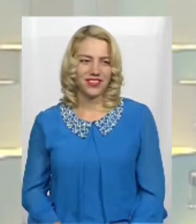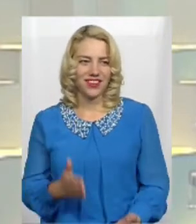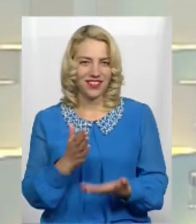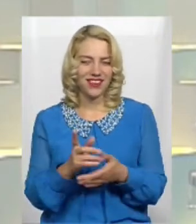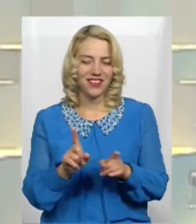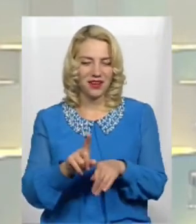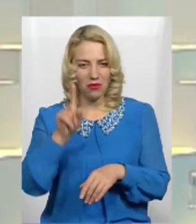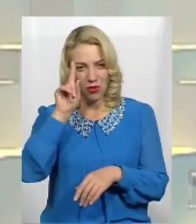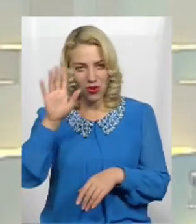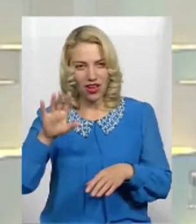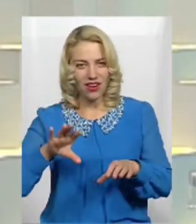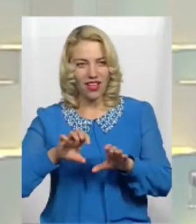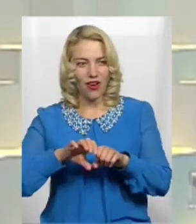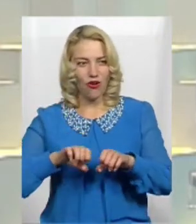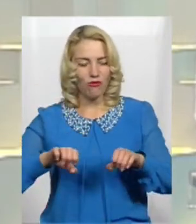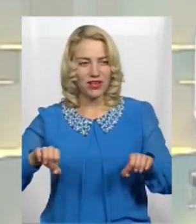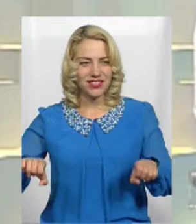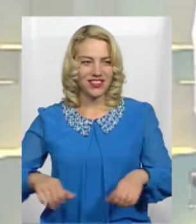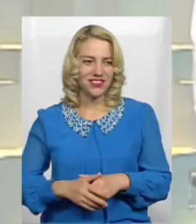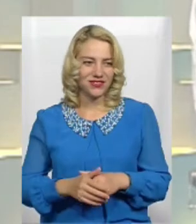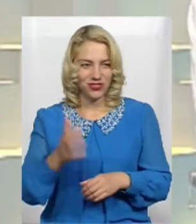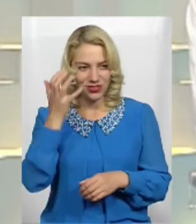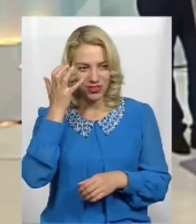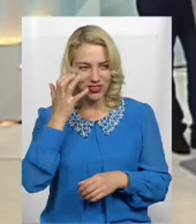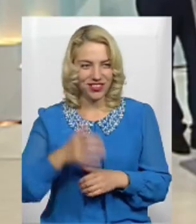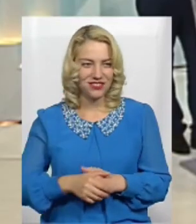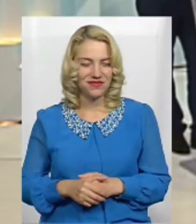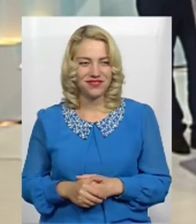така популярна ковбаса, чорна,